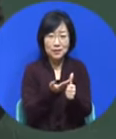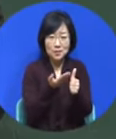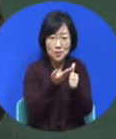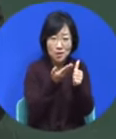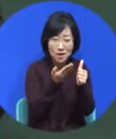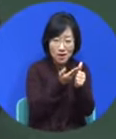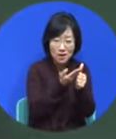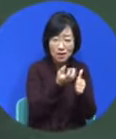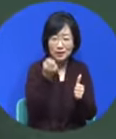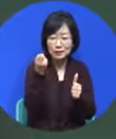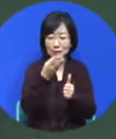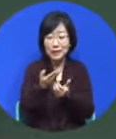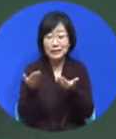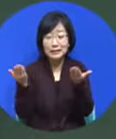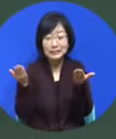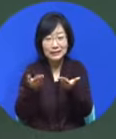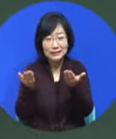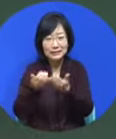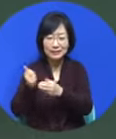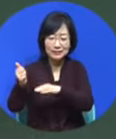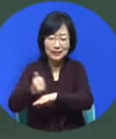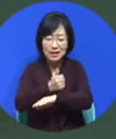직장이 여러가지